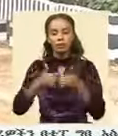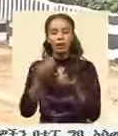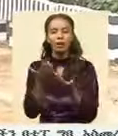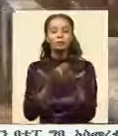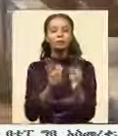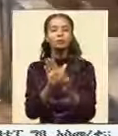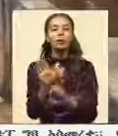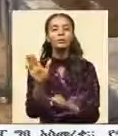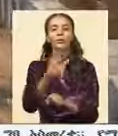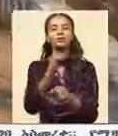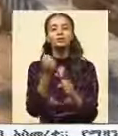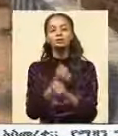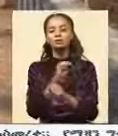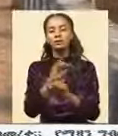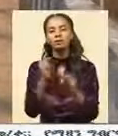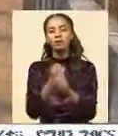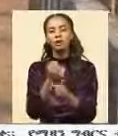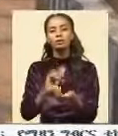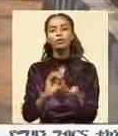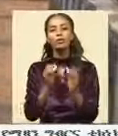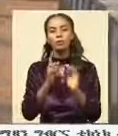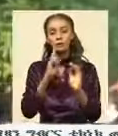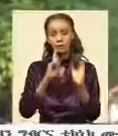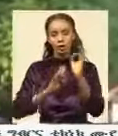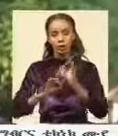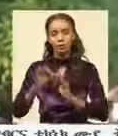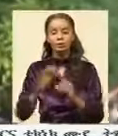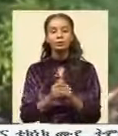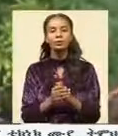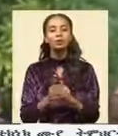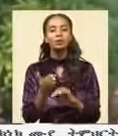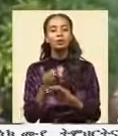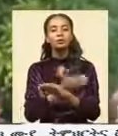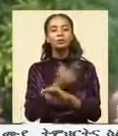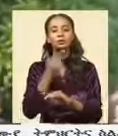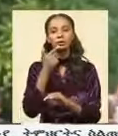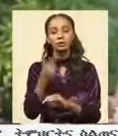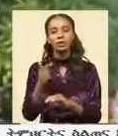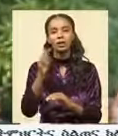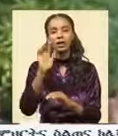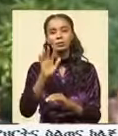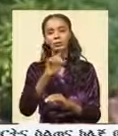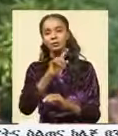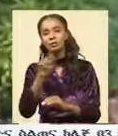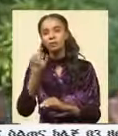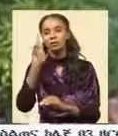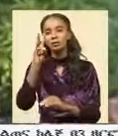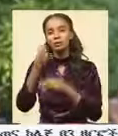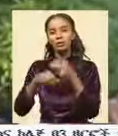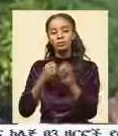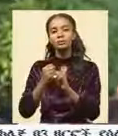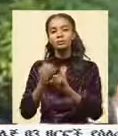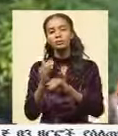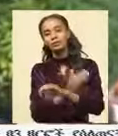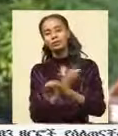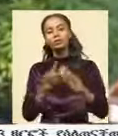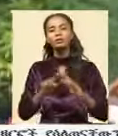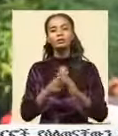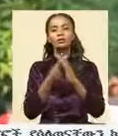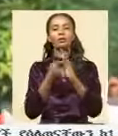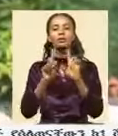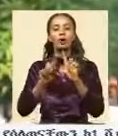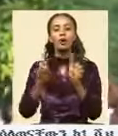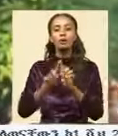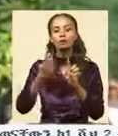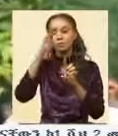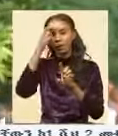ለአገልግሎት የማብቃት ስራ እየተሰራ እንደሆነም ነው ያብራሩት። ቀደም ሲል ከ5 ከ6 ዓመት በፊት የተጀመሩ በተለያዩ